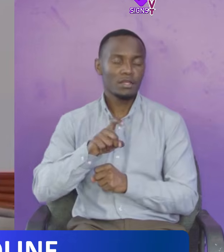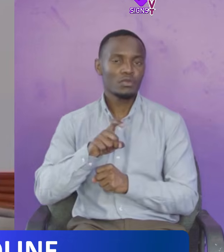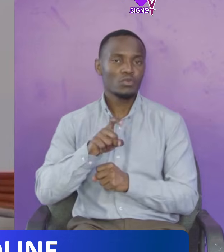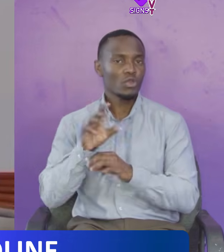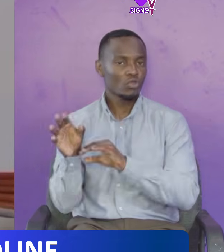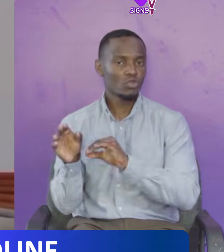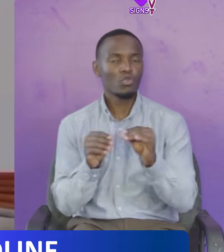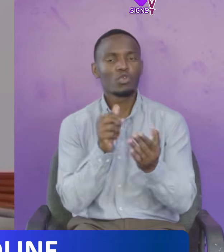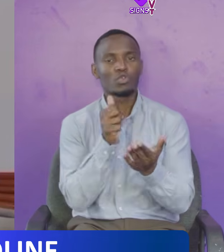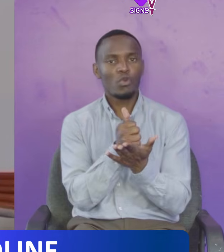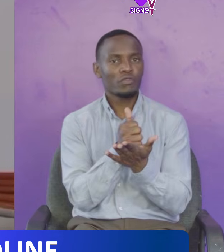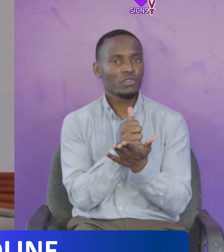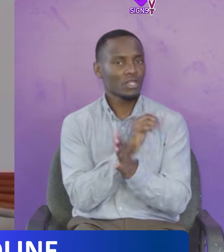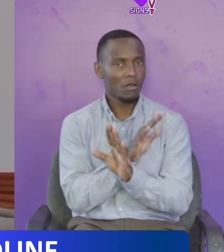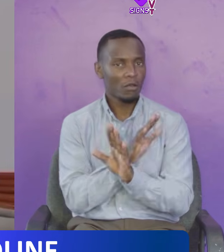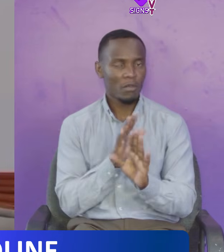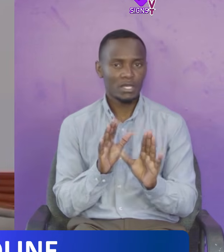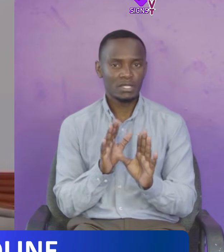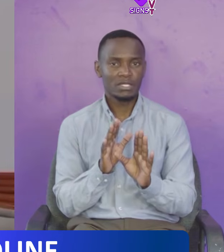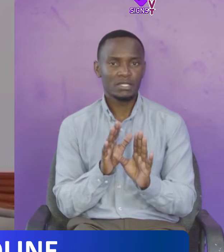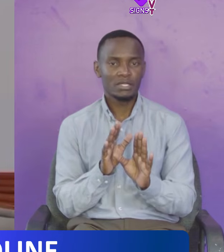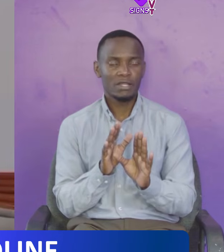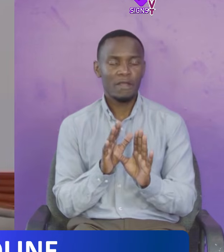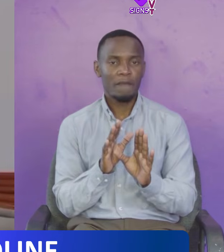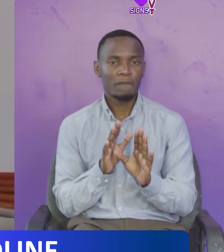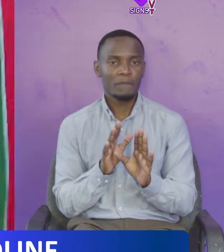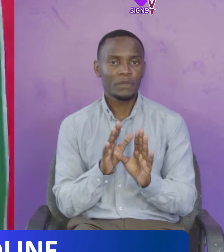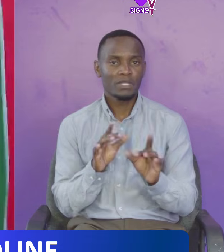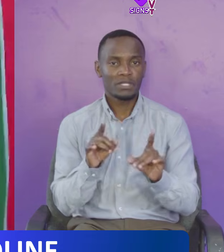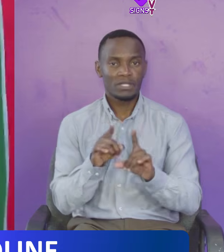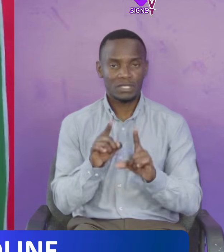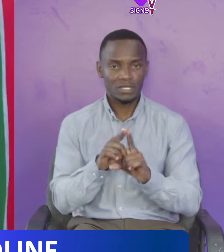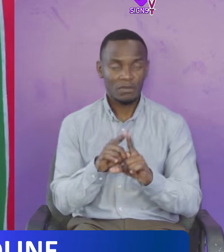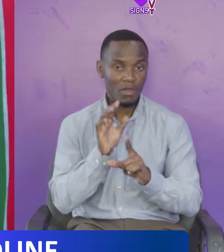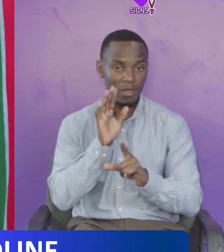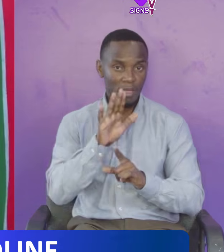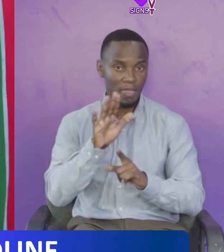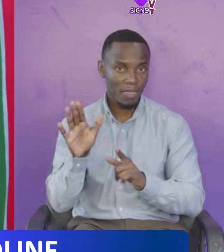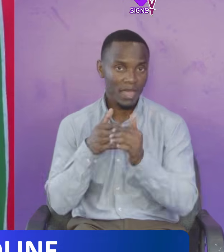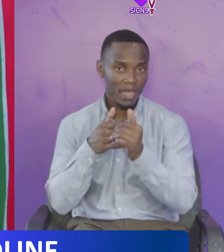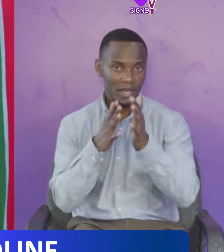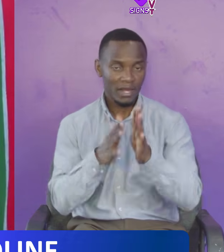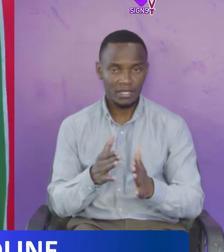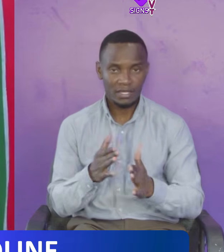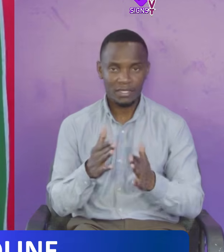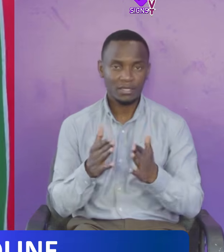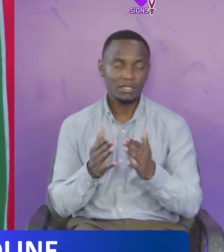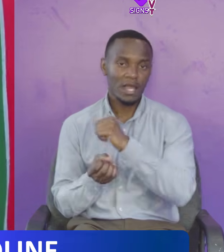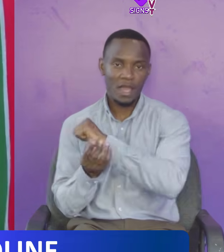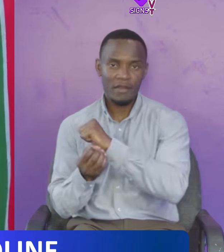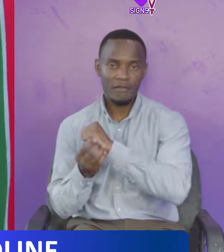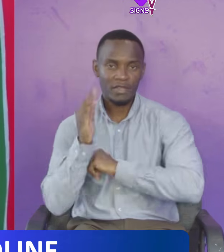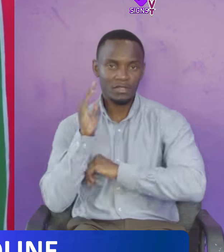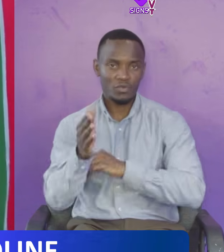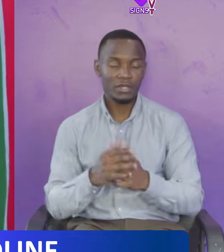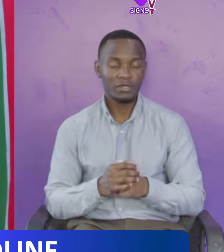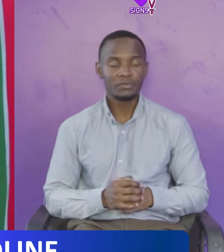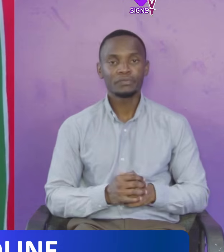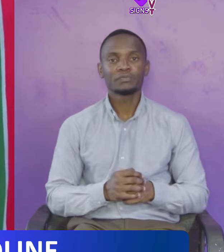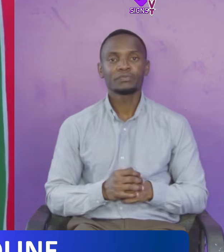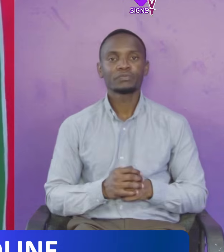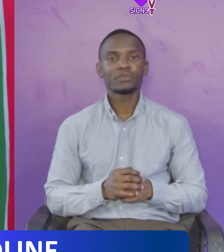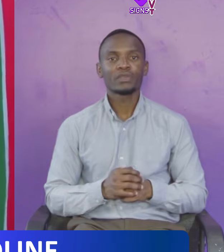kazi kama ambavyo wataelekezwa na viongozi wao. Behind the facade of a poorly run election,